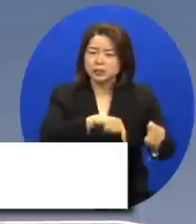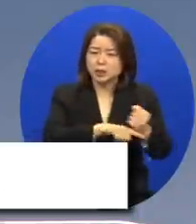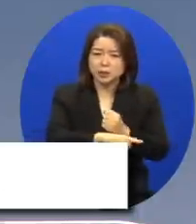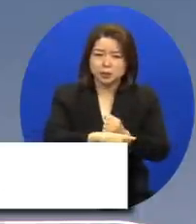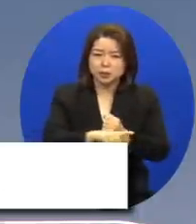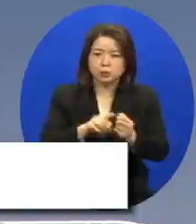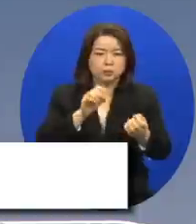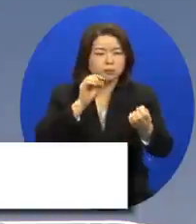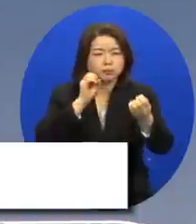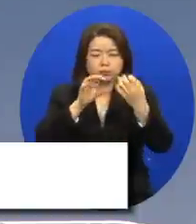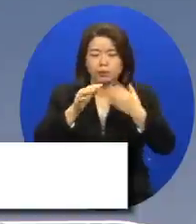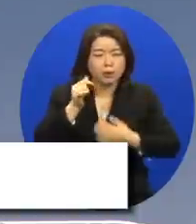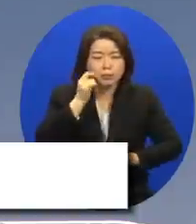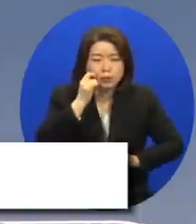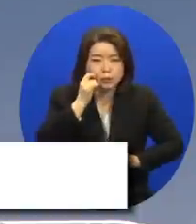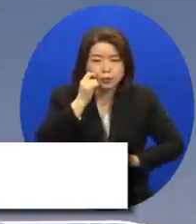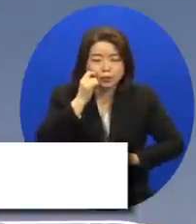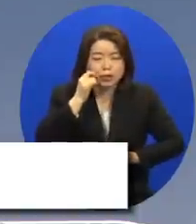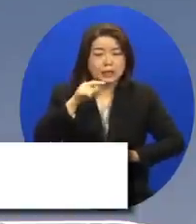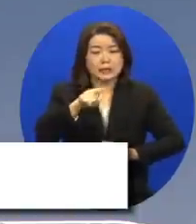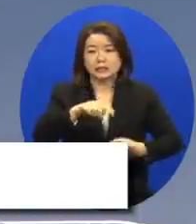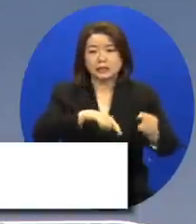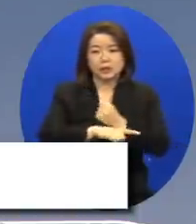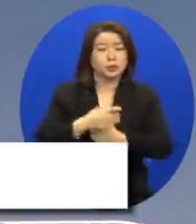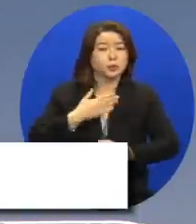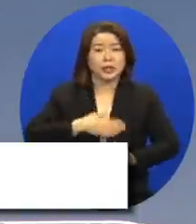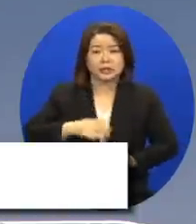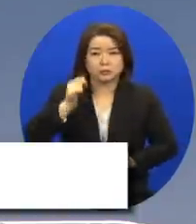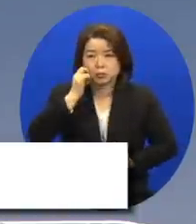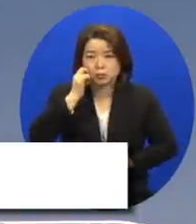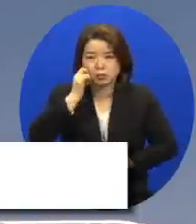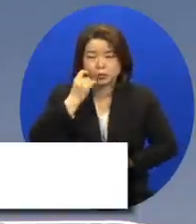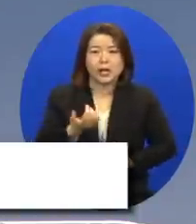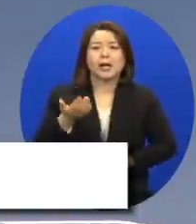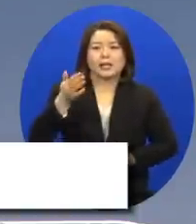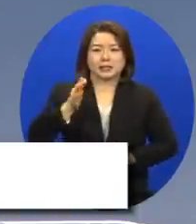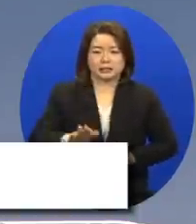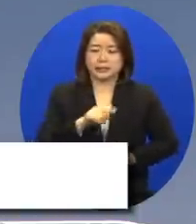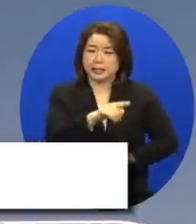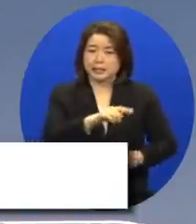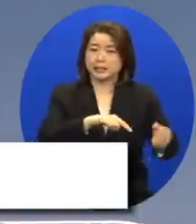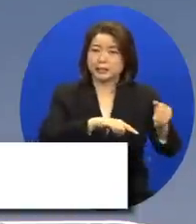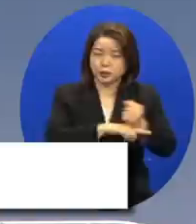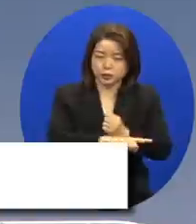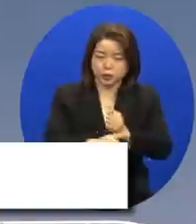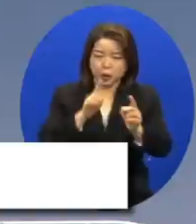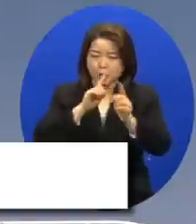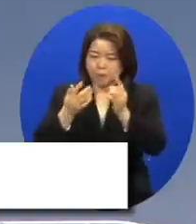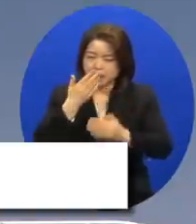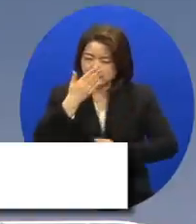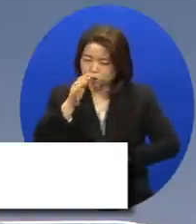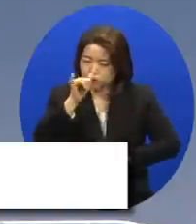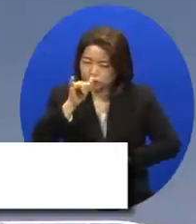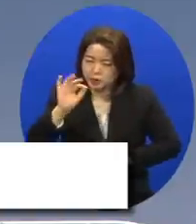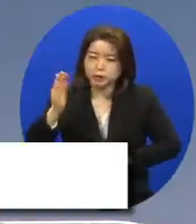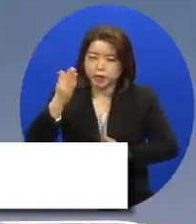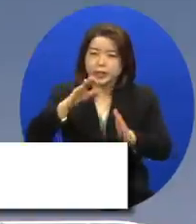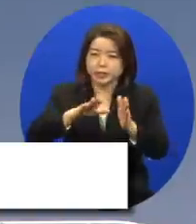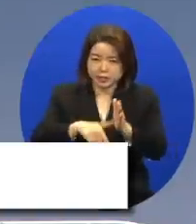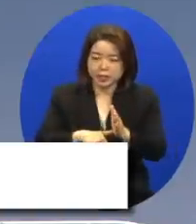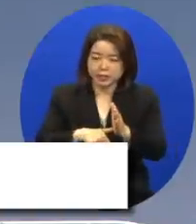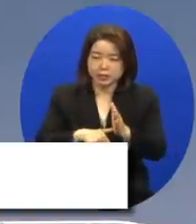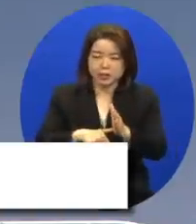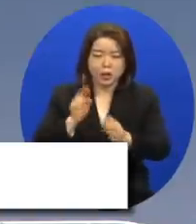없습니다 아니 그 이유를 알지 못합니다 그러나 그 이유를 말할 수 있게 절대 에는 너무